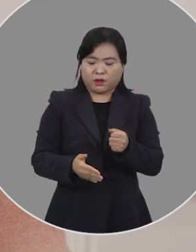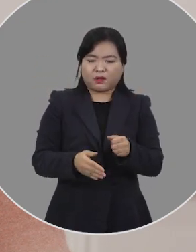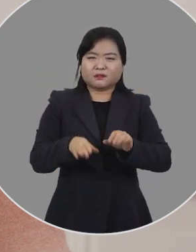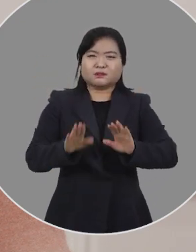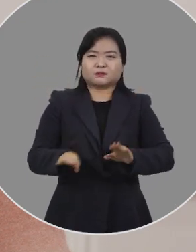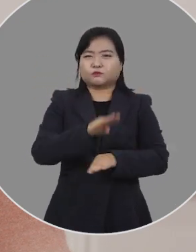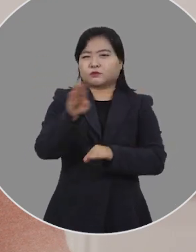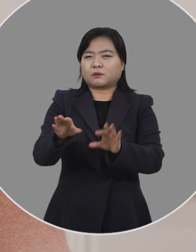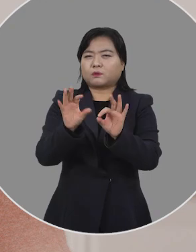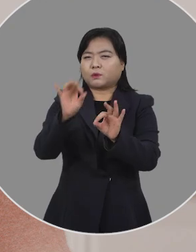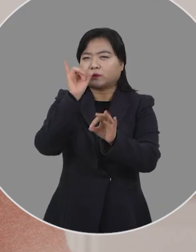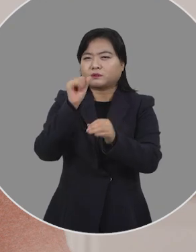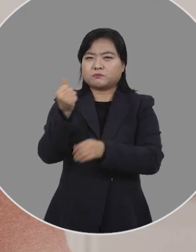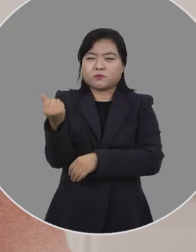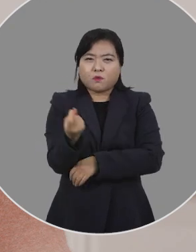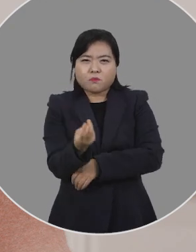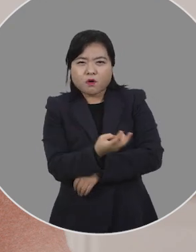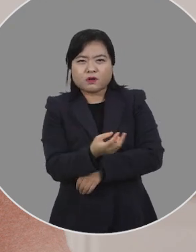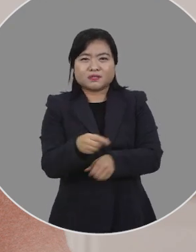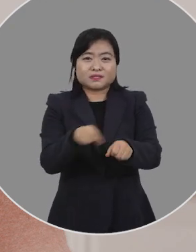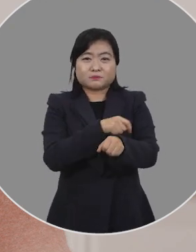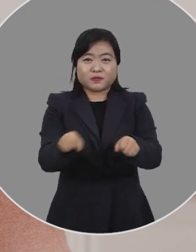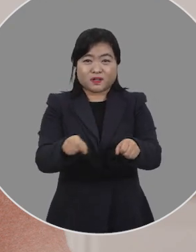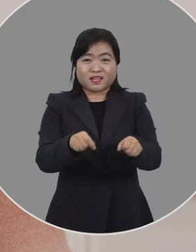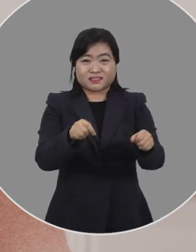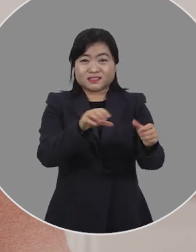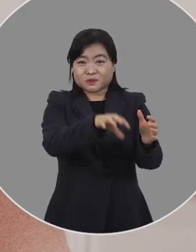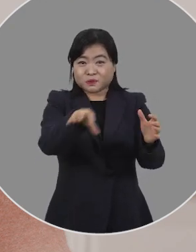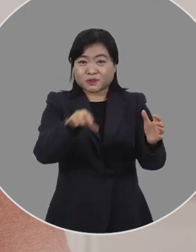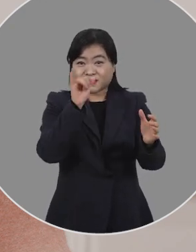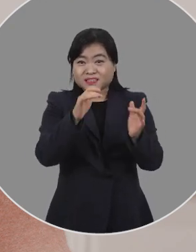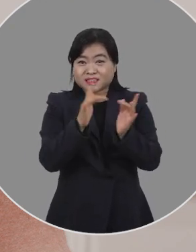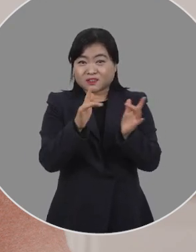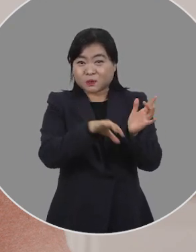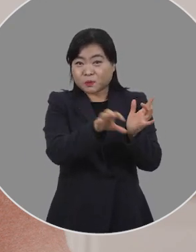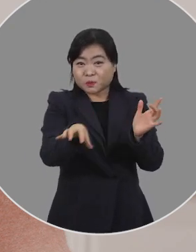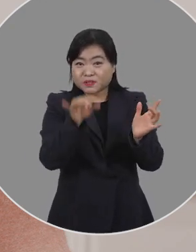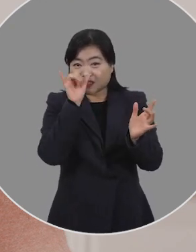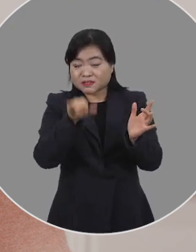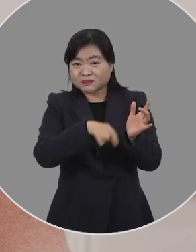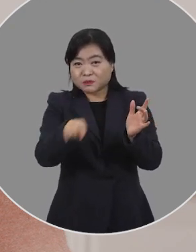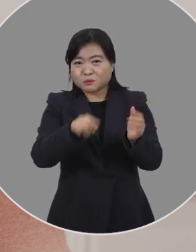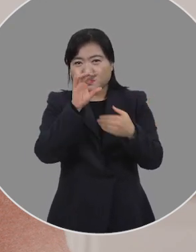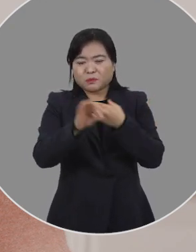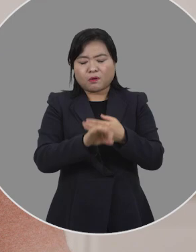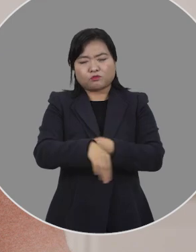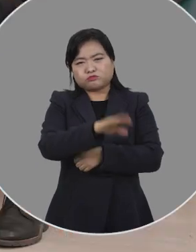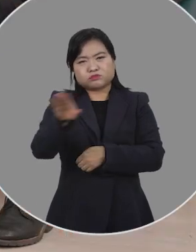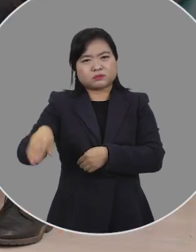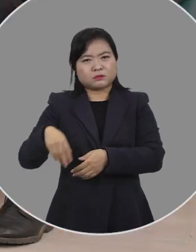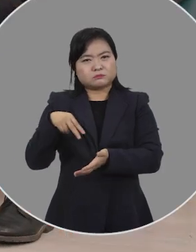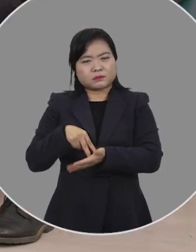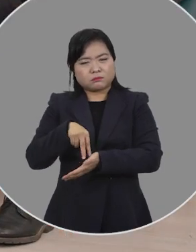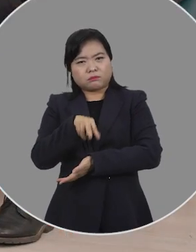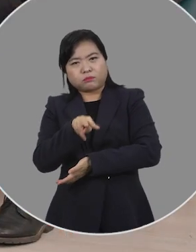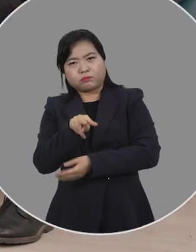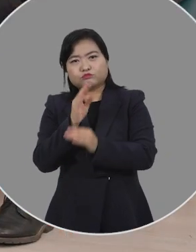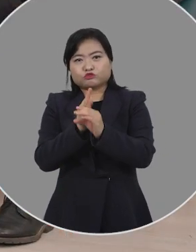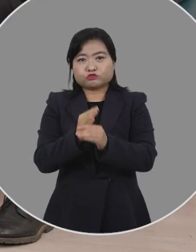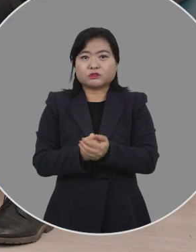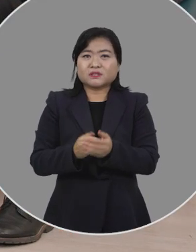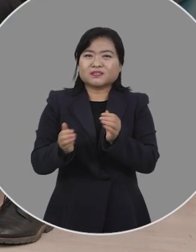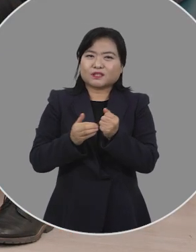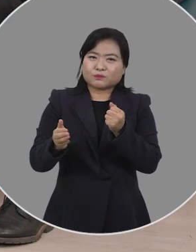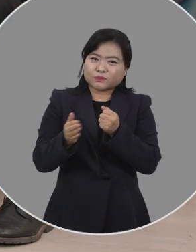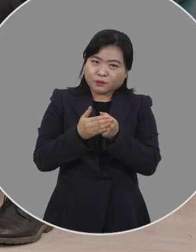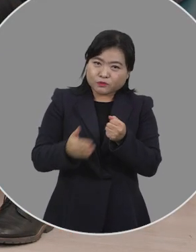지금 보고 있는 예를 들면 몇몇 특정 커뮤니티들이 있지 않습니까? 근데 그런 현상을 목도하고 있는 거거든요. 그러니까 제가 봤을 때는